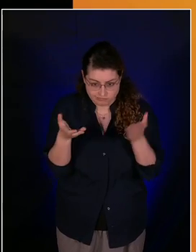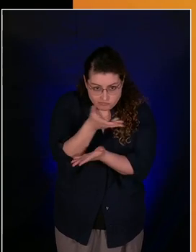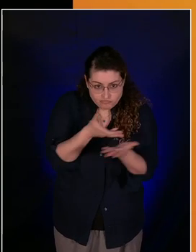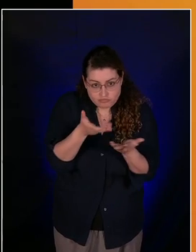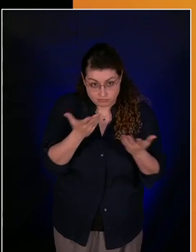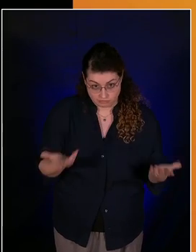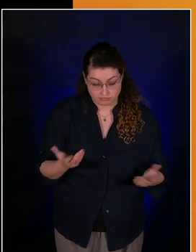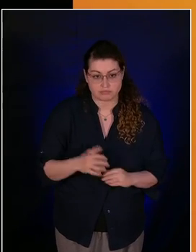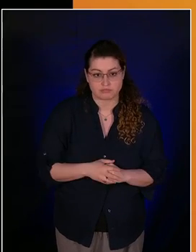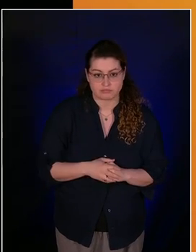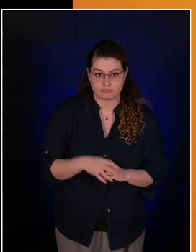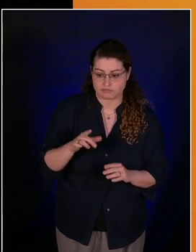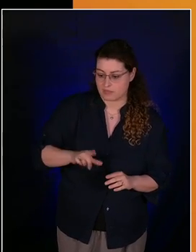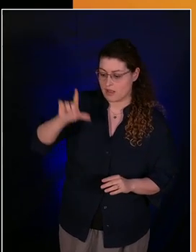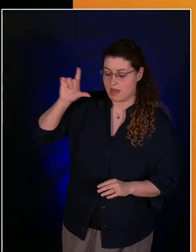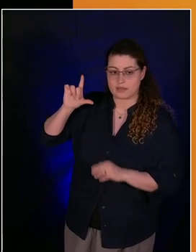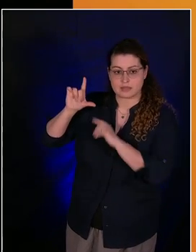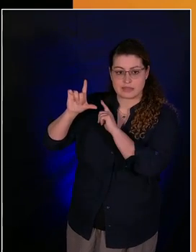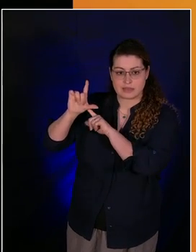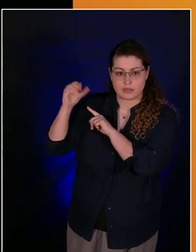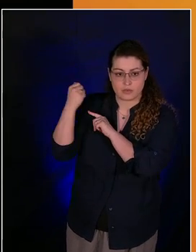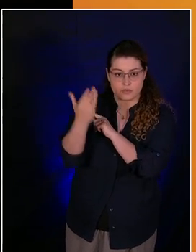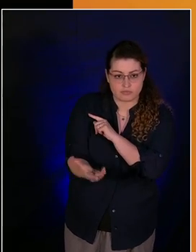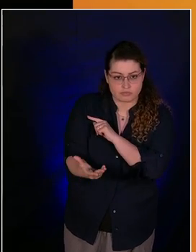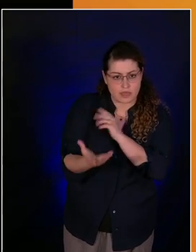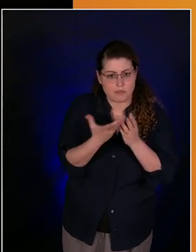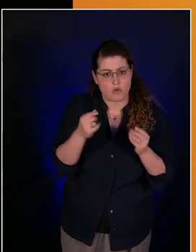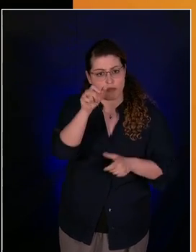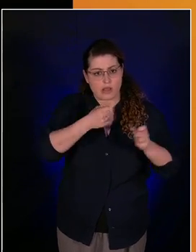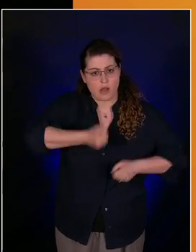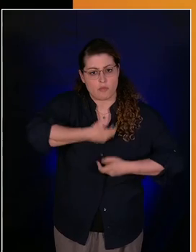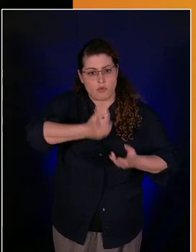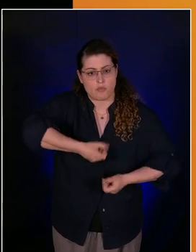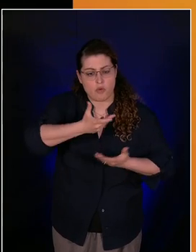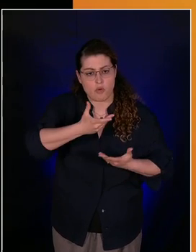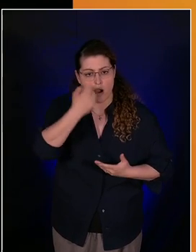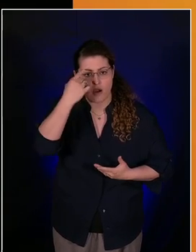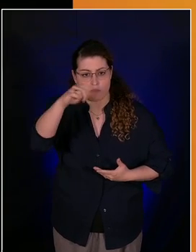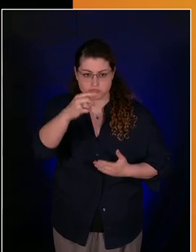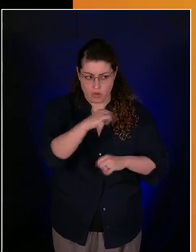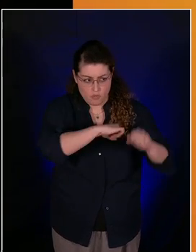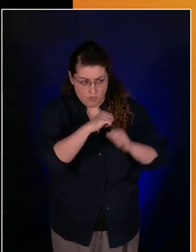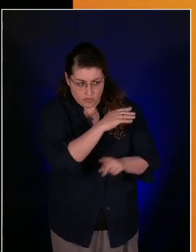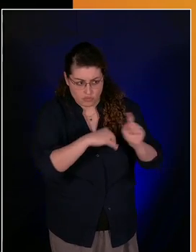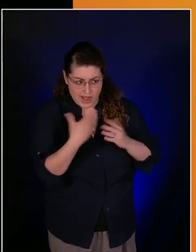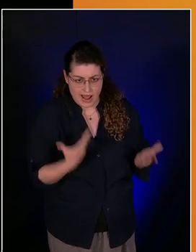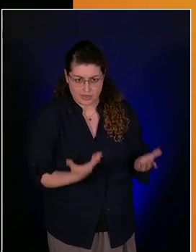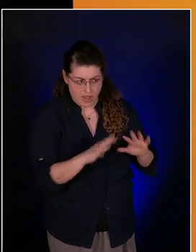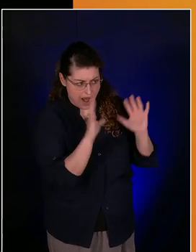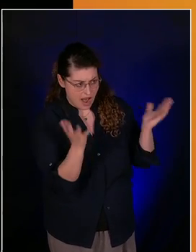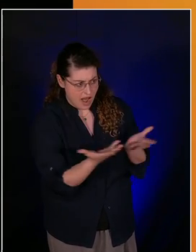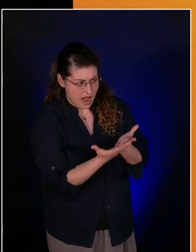congrès depuis lundi beaucoup se sont exprimer pour qualifier le mouvement social actuel